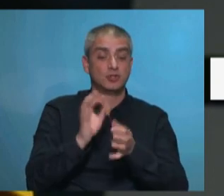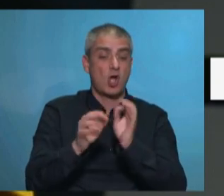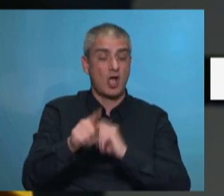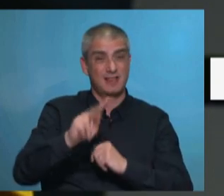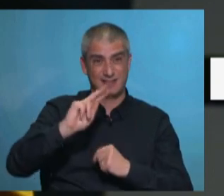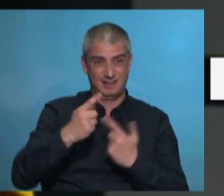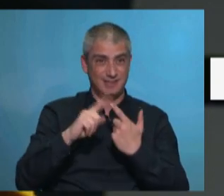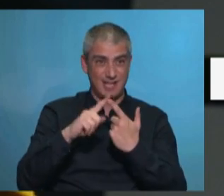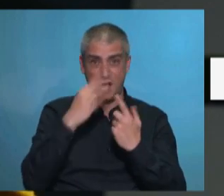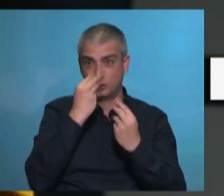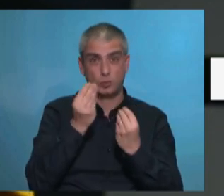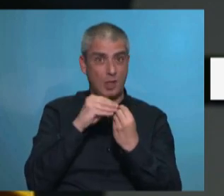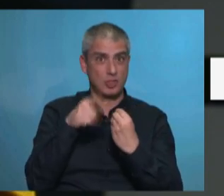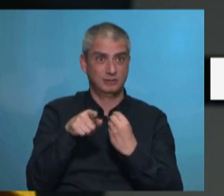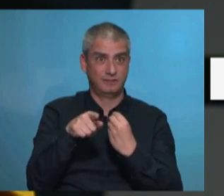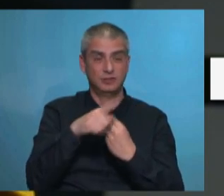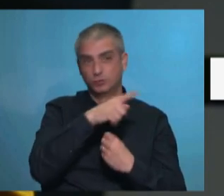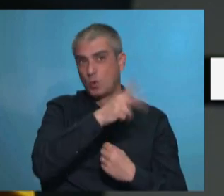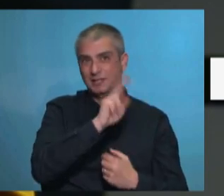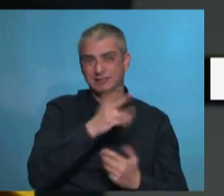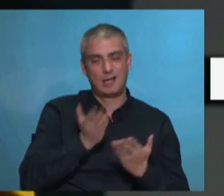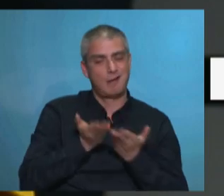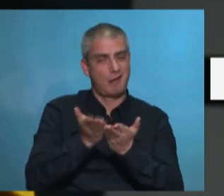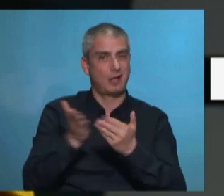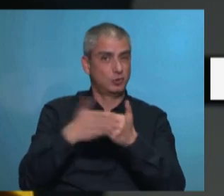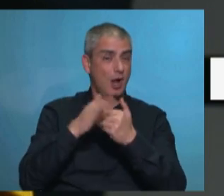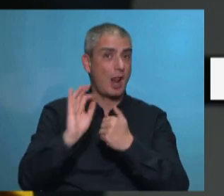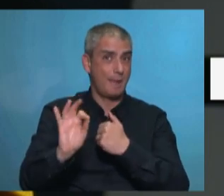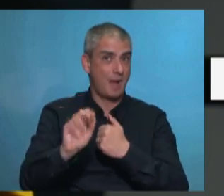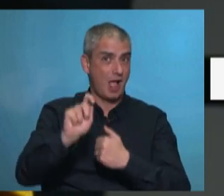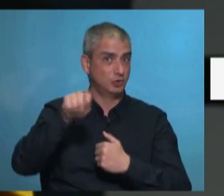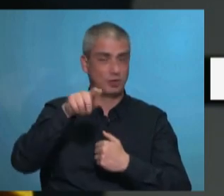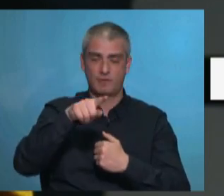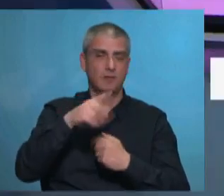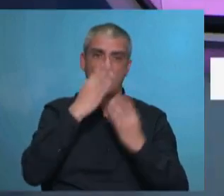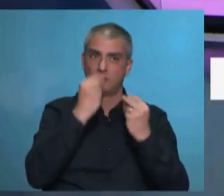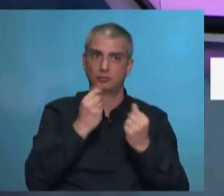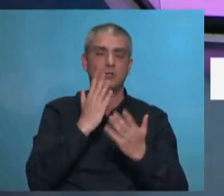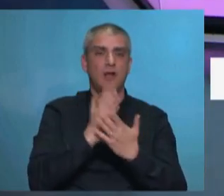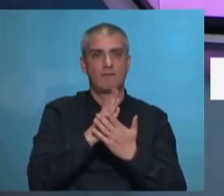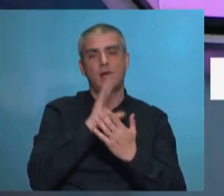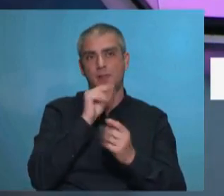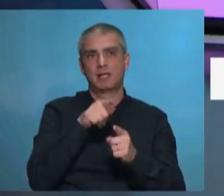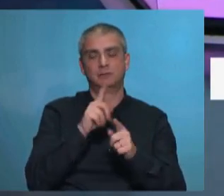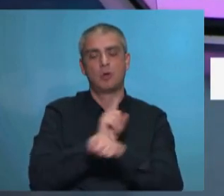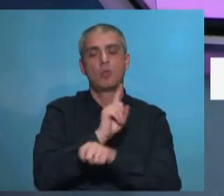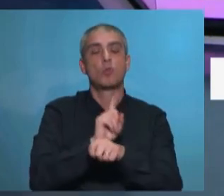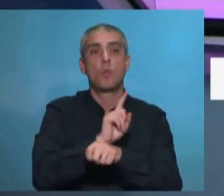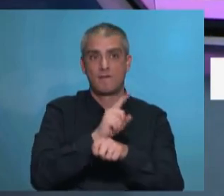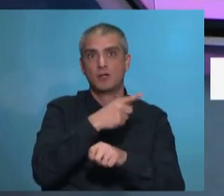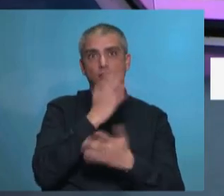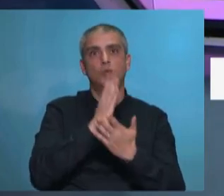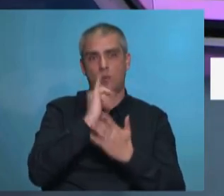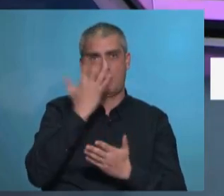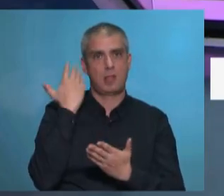החשודה הנוספת, שאפי נווה אמור היה לקדם את בעלה, החשדות הללו ככל הנראה כבר מתייחסים לתקופה שבה הוא כן